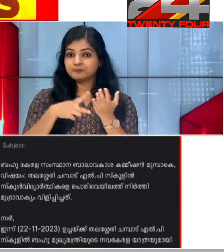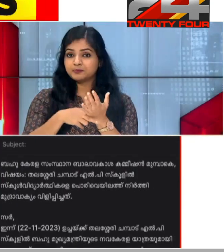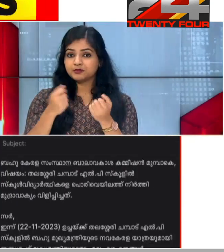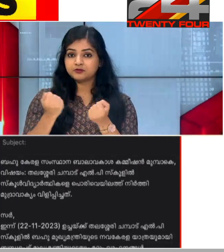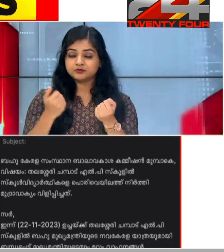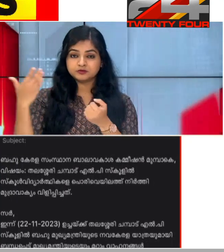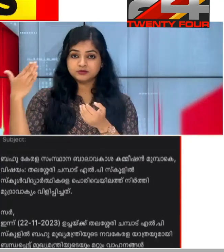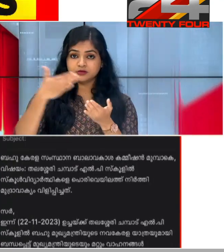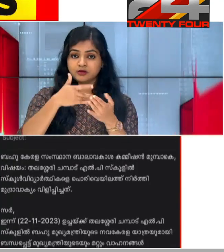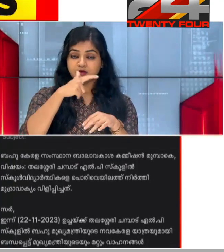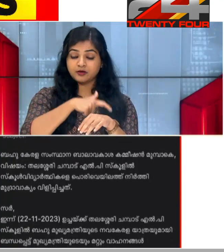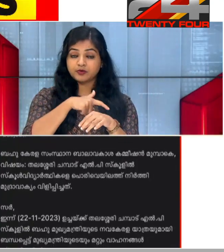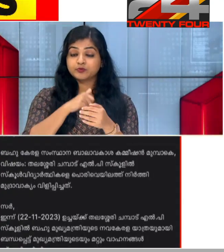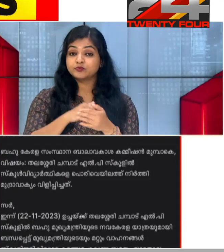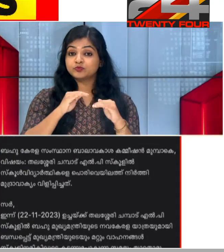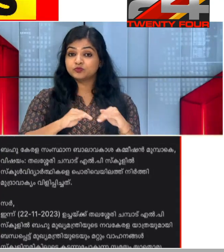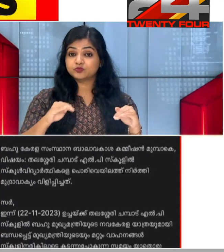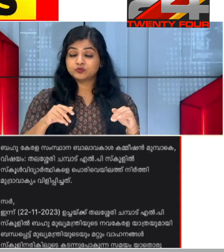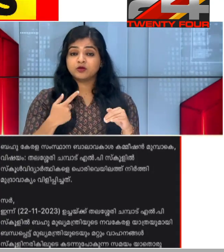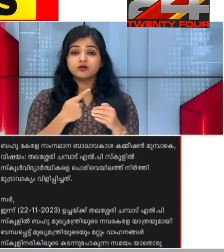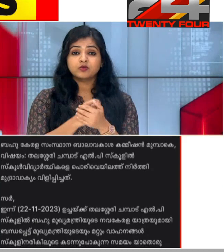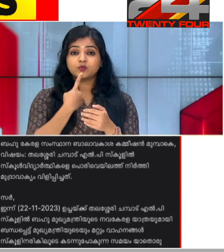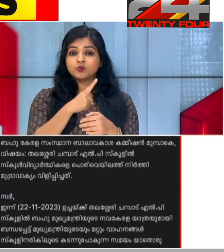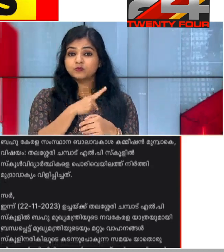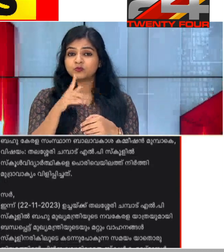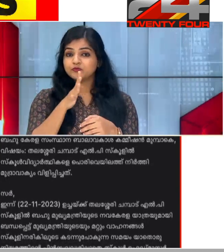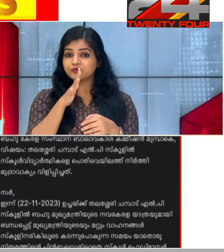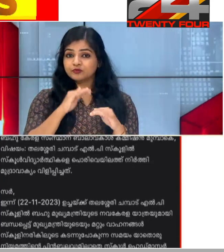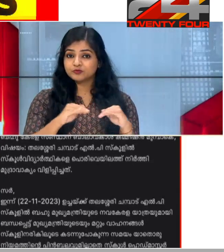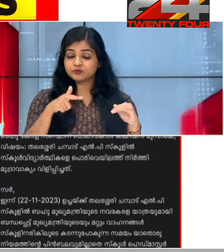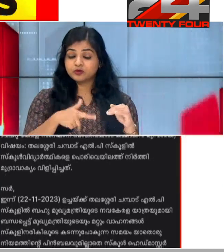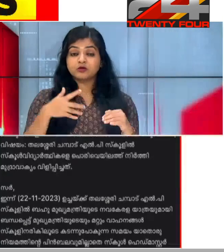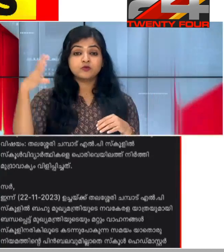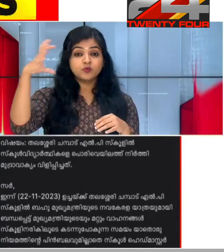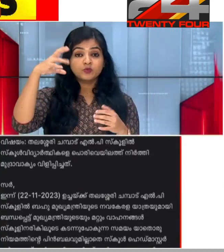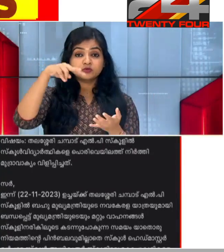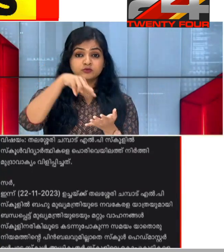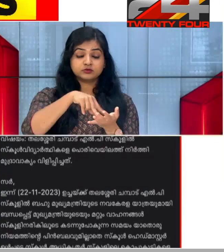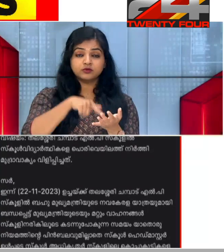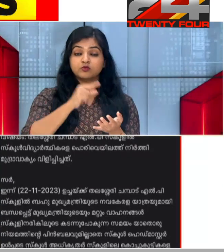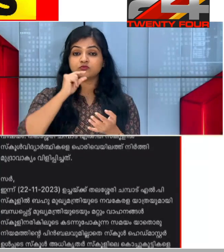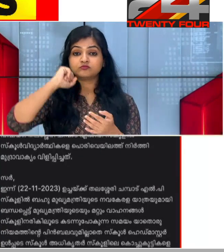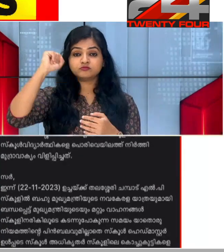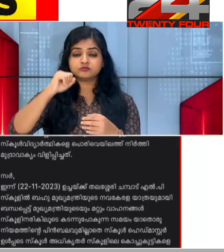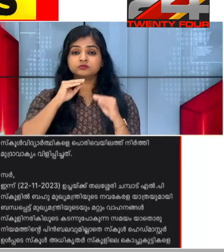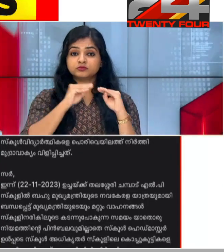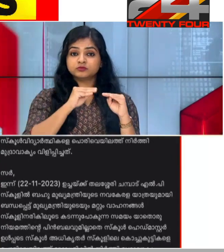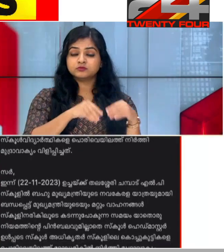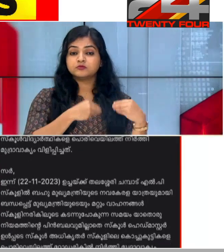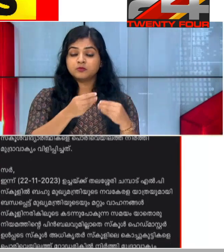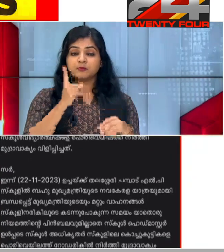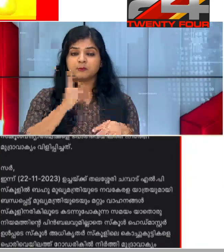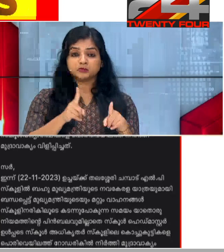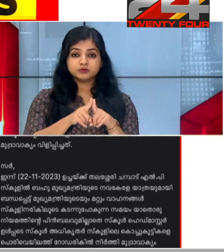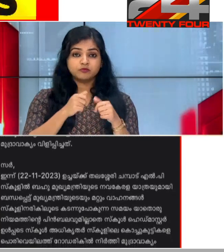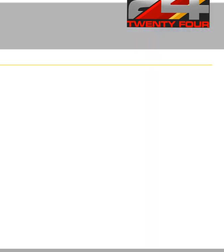കടന്നു പോകുമ്പോൾ ഈ കുട്ടികളെ നിർബന്ധിച്ച് മുദ്രാവാക്യം വിളിപ്പിച്ചു, പൊരിവെയ്യത്ത് നിർത്തിച്ചു. ഇത്തരം കാര്യങ്ങളൊക്കെ തന്നെ ഒരു, അതായത് എൽ